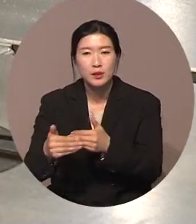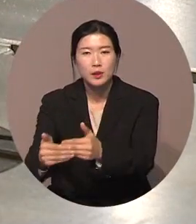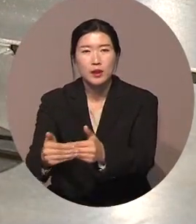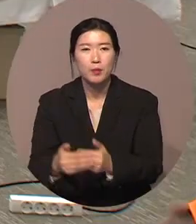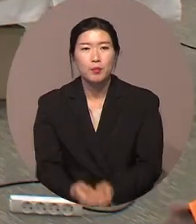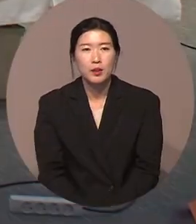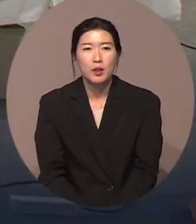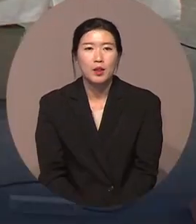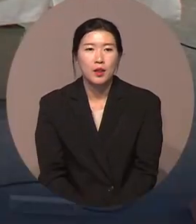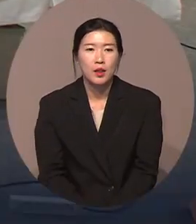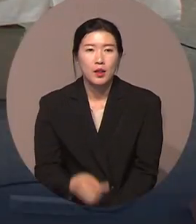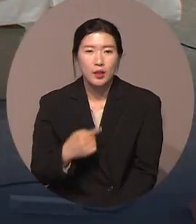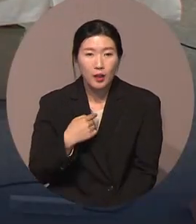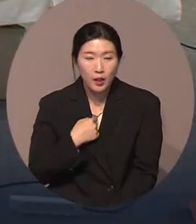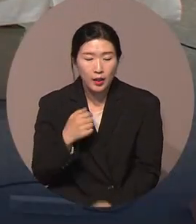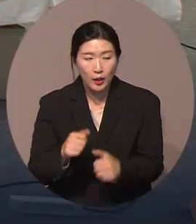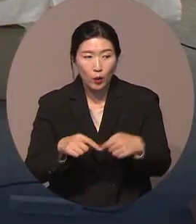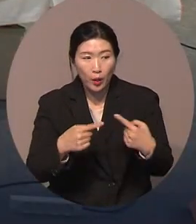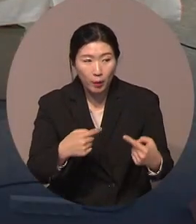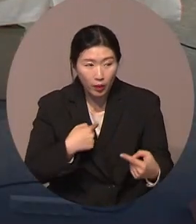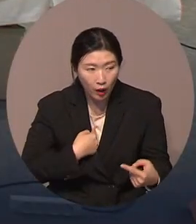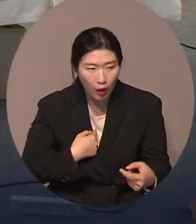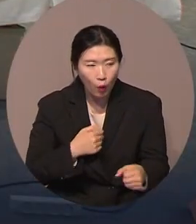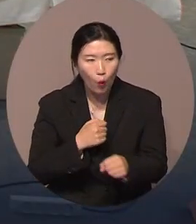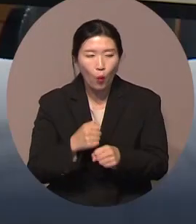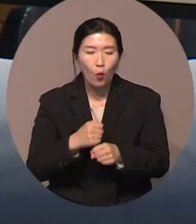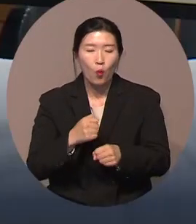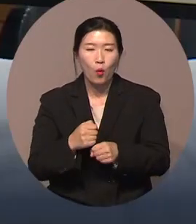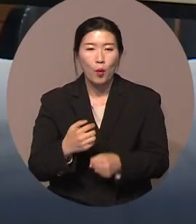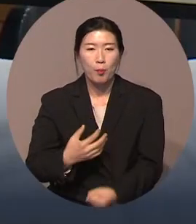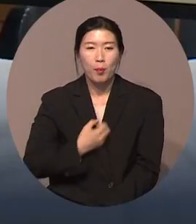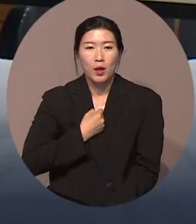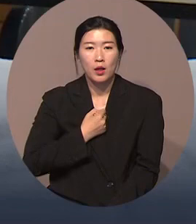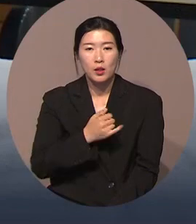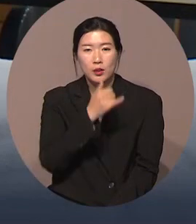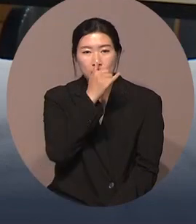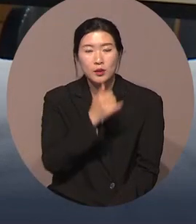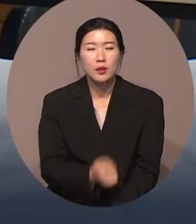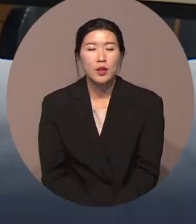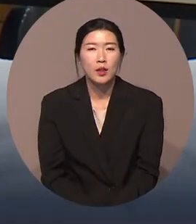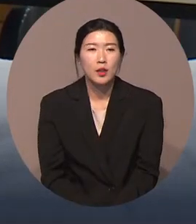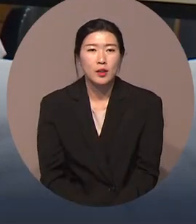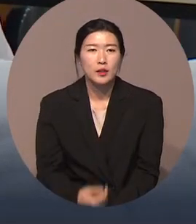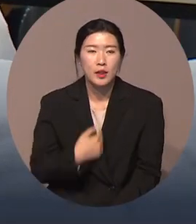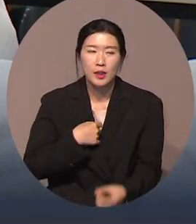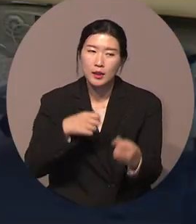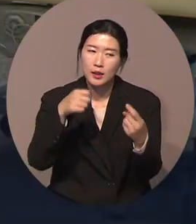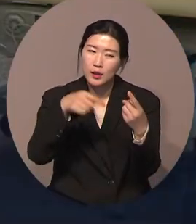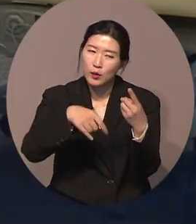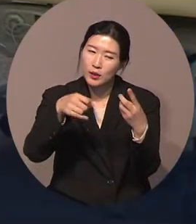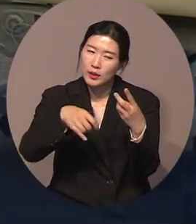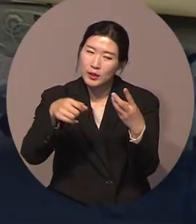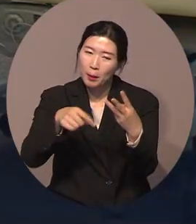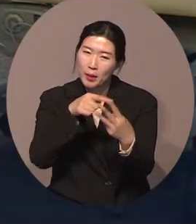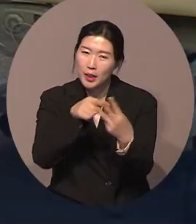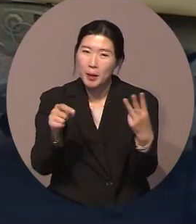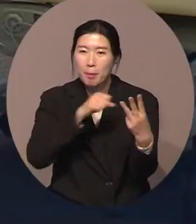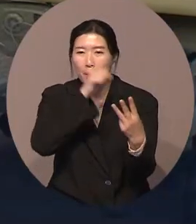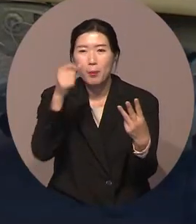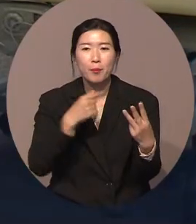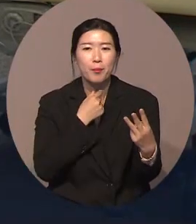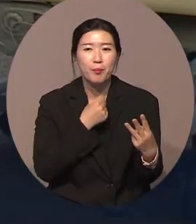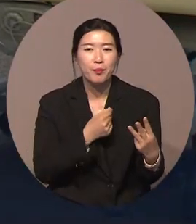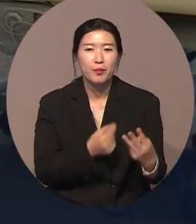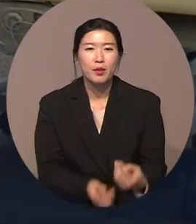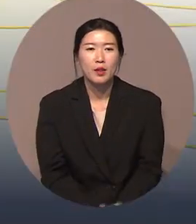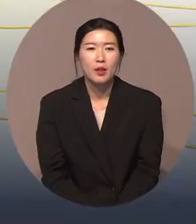대회를 출전해보니까 되게 당황스러운 일들도 많았고 생각했던 것과 다른 일들도 많았는데 금은동이라도 타고